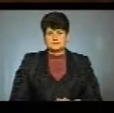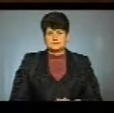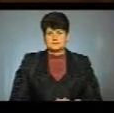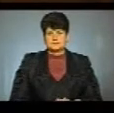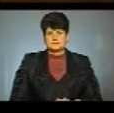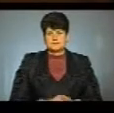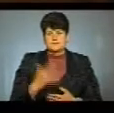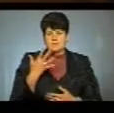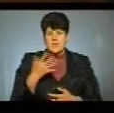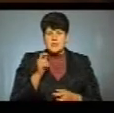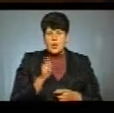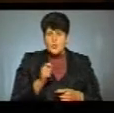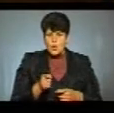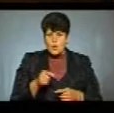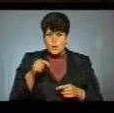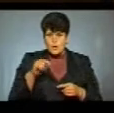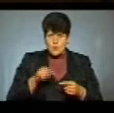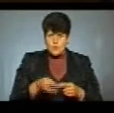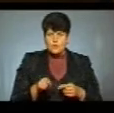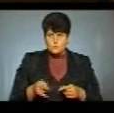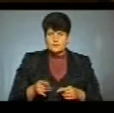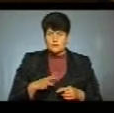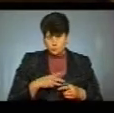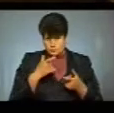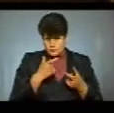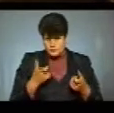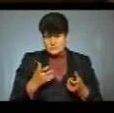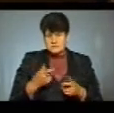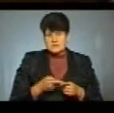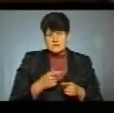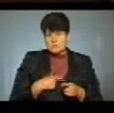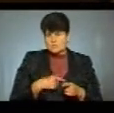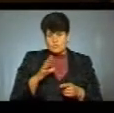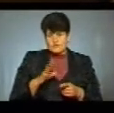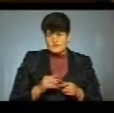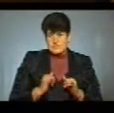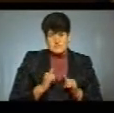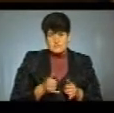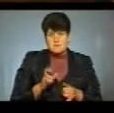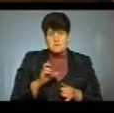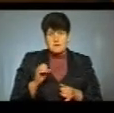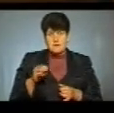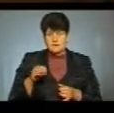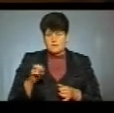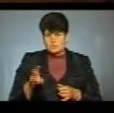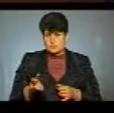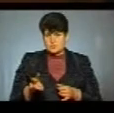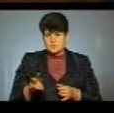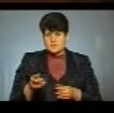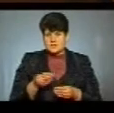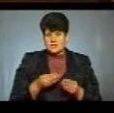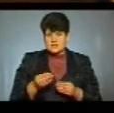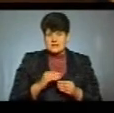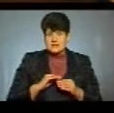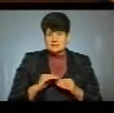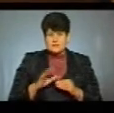П'ять колов і забити в асфальт були попереджено. Ми за собою все заливаємо бетоном, за жидким асфальтом, за робимо. У